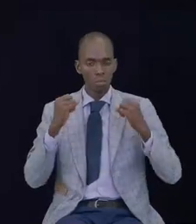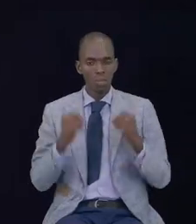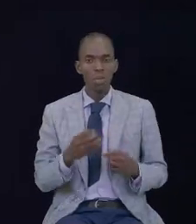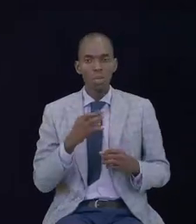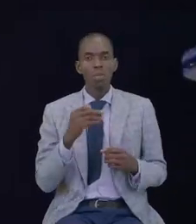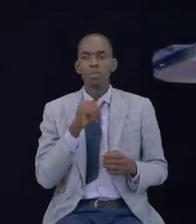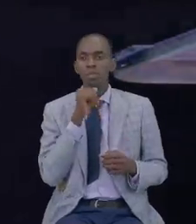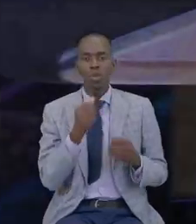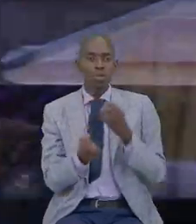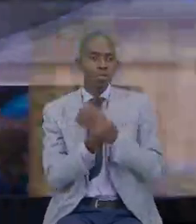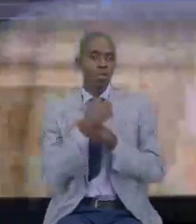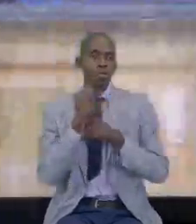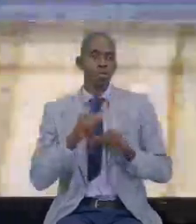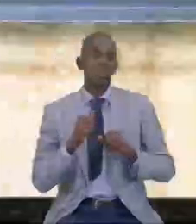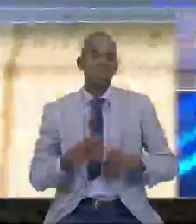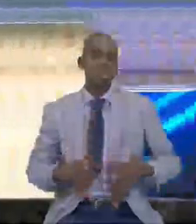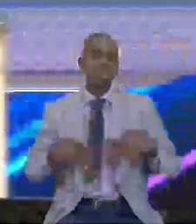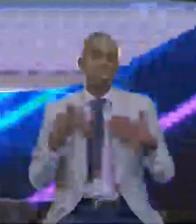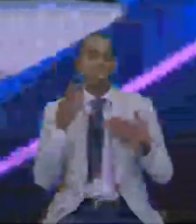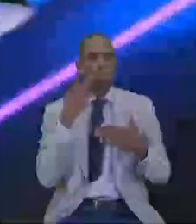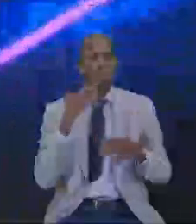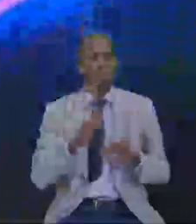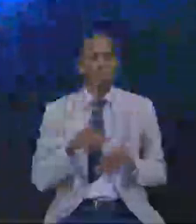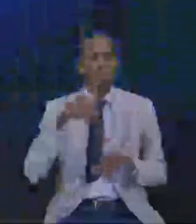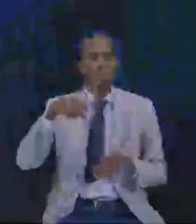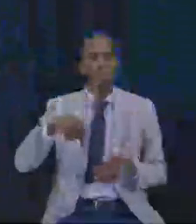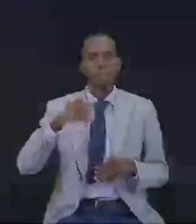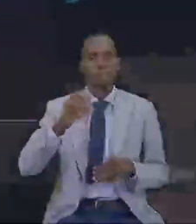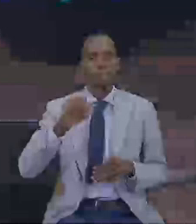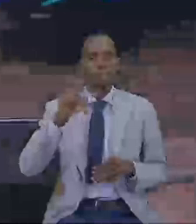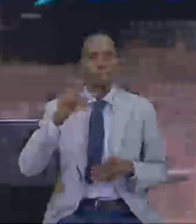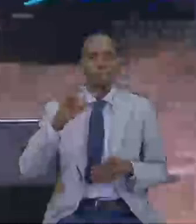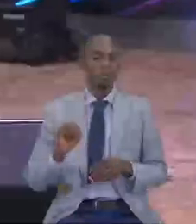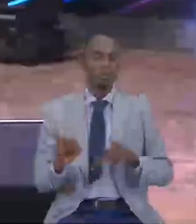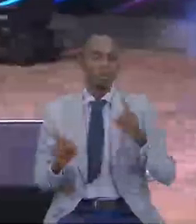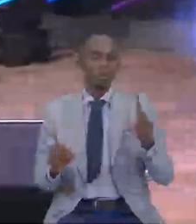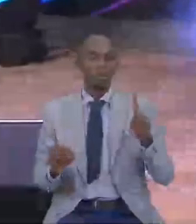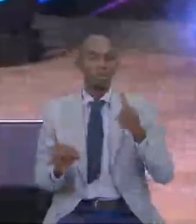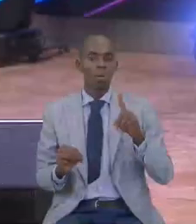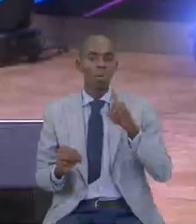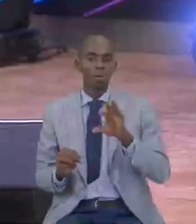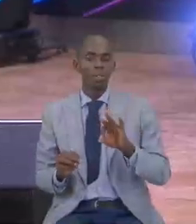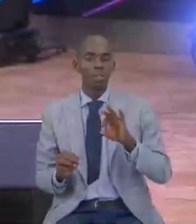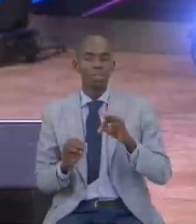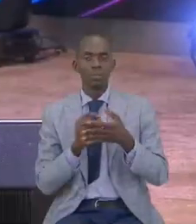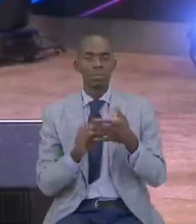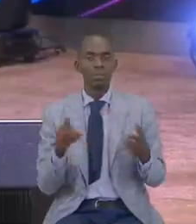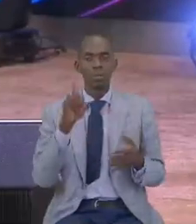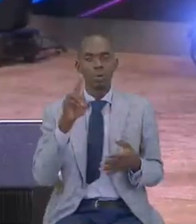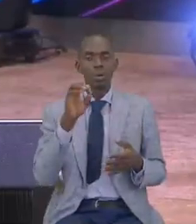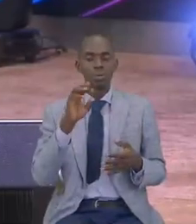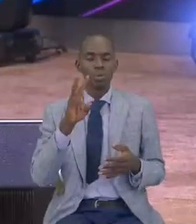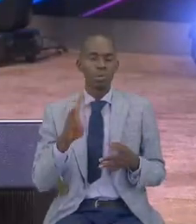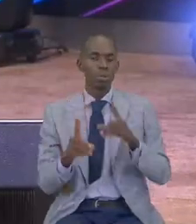Voyons Psaume 119, verset 100. Psaume 119,